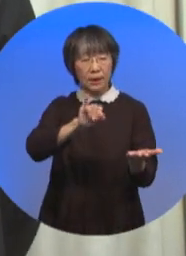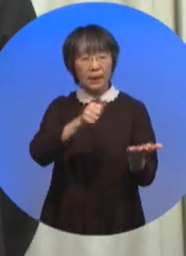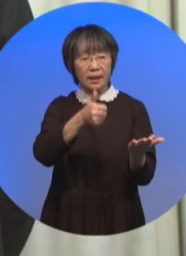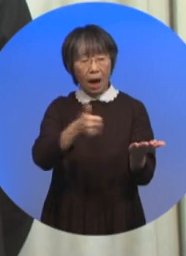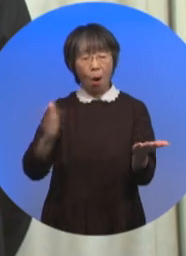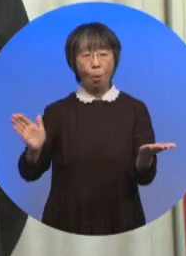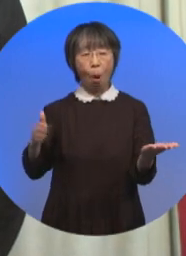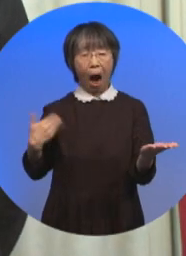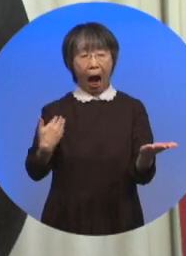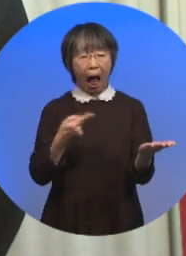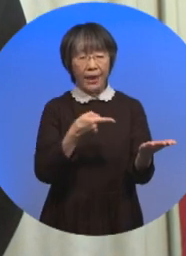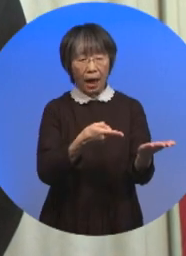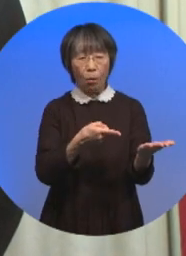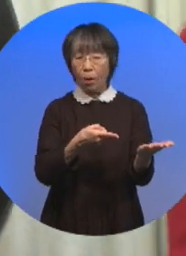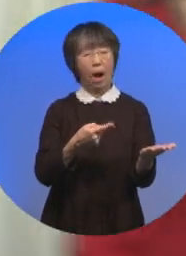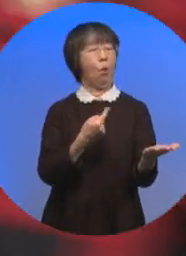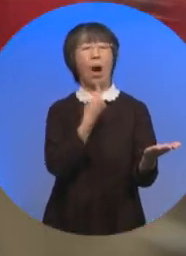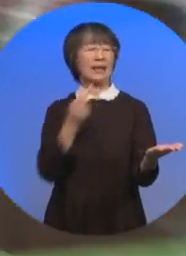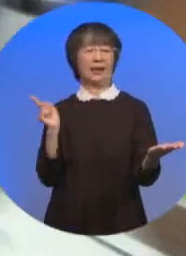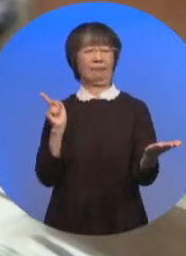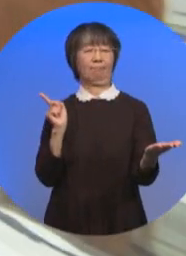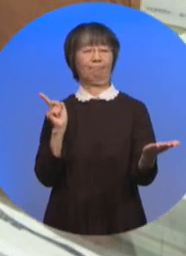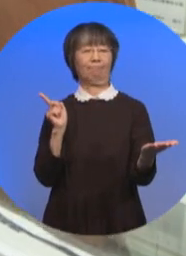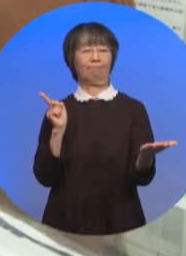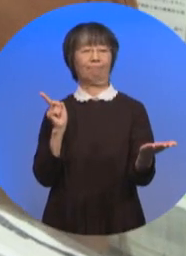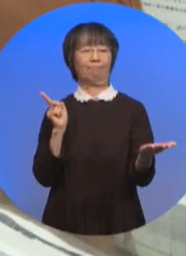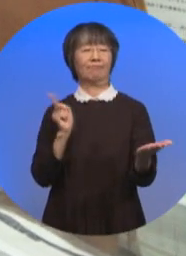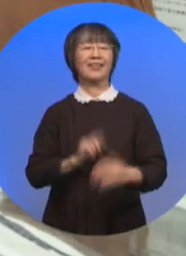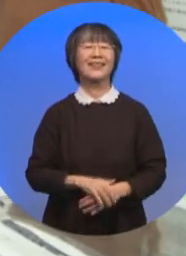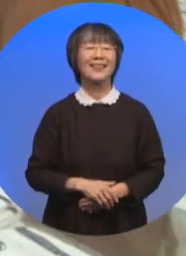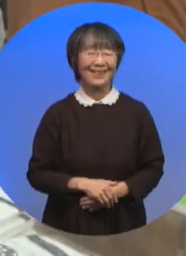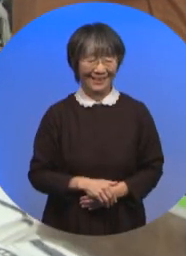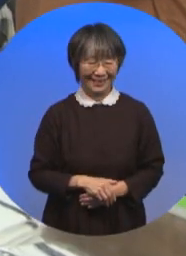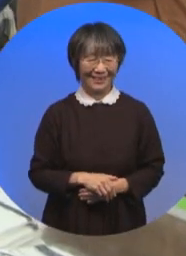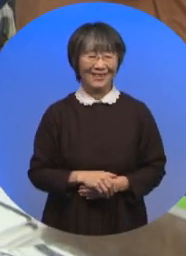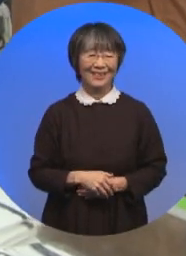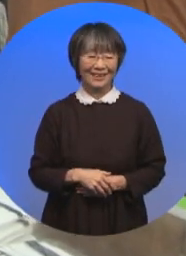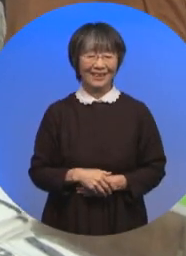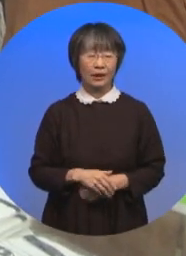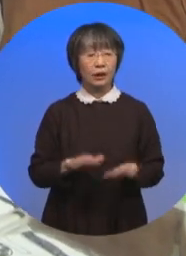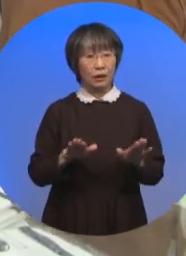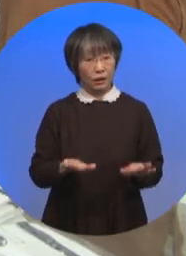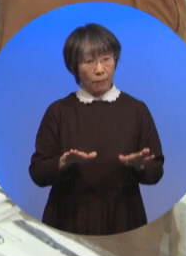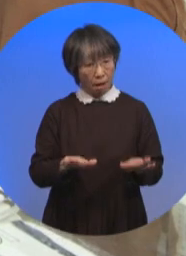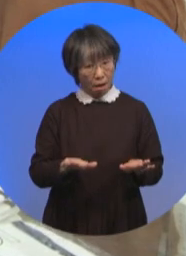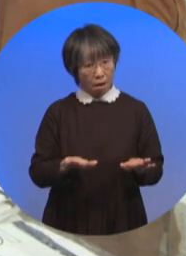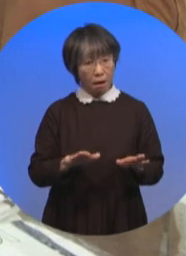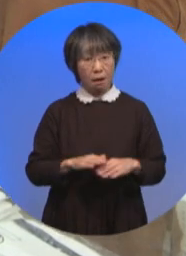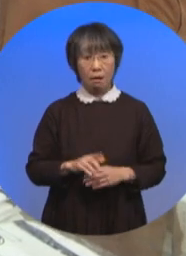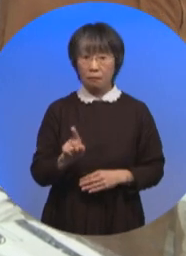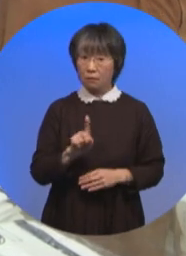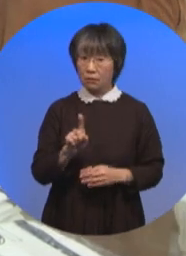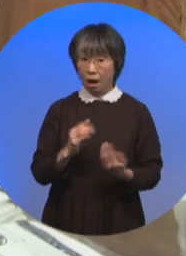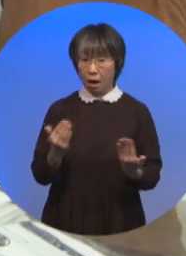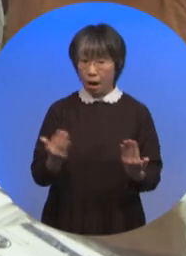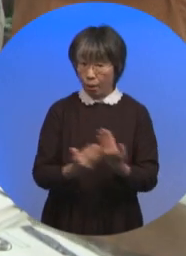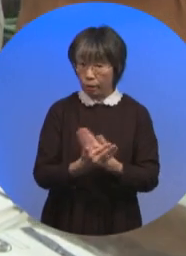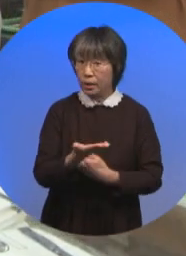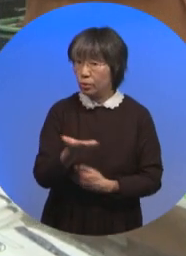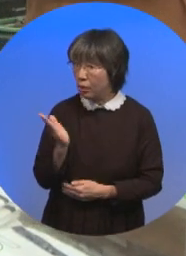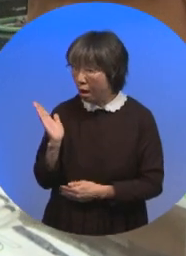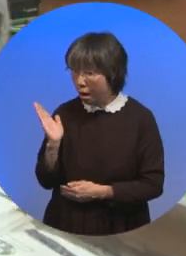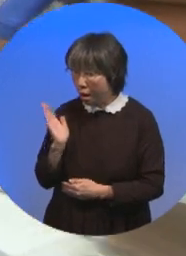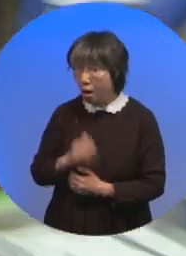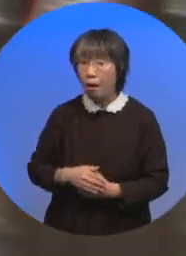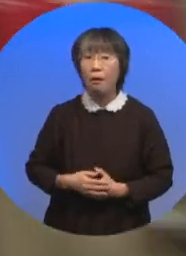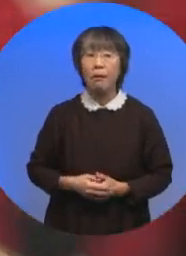かに読まれへん方が悪いんちゃうか、そ う大きく出ましたね。ちなみにこの中核市になるとどういうことが今までと変わ